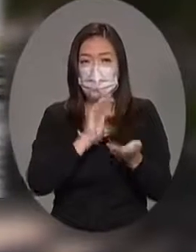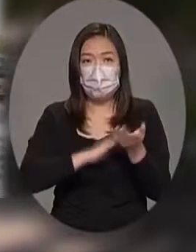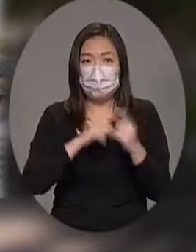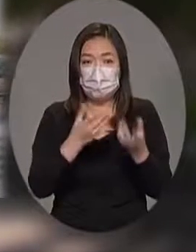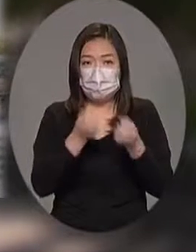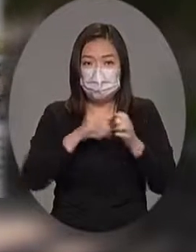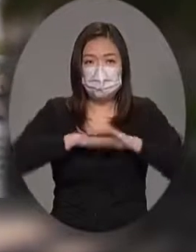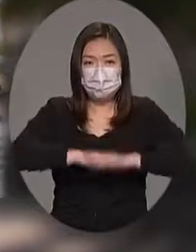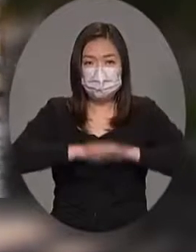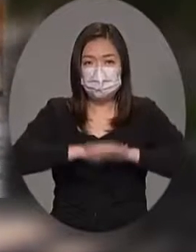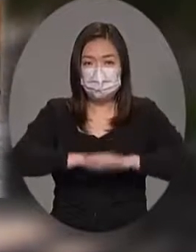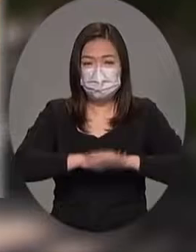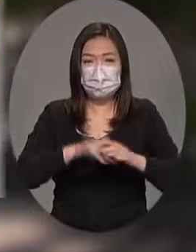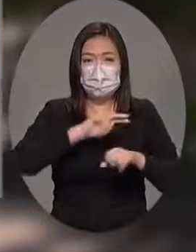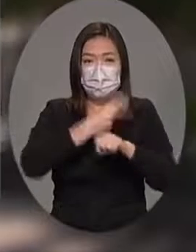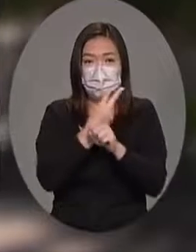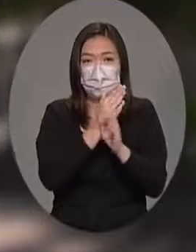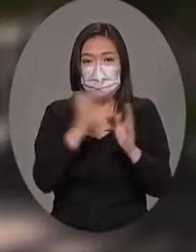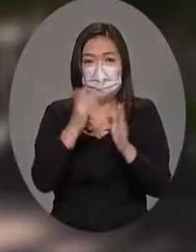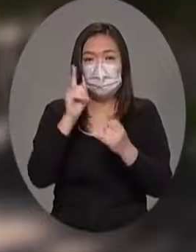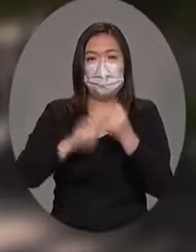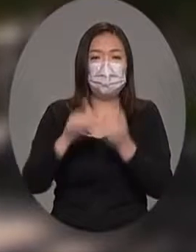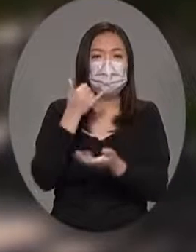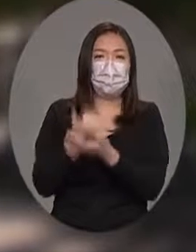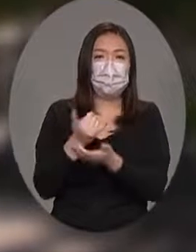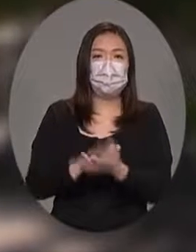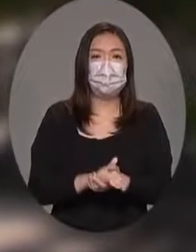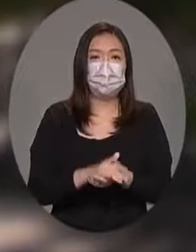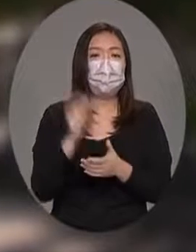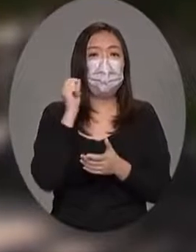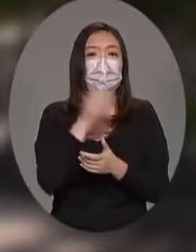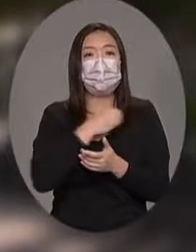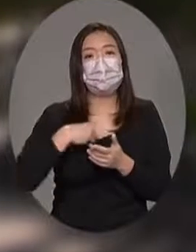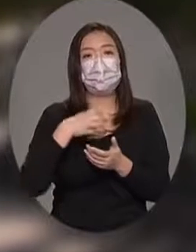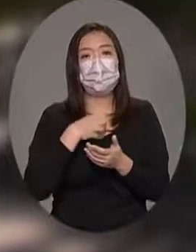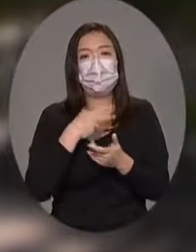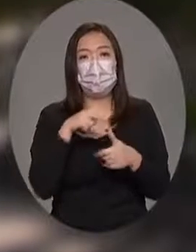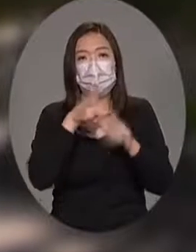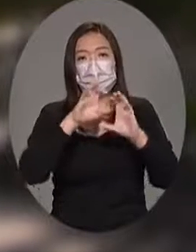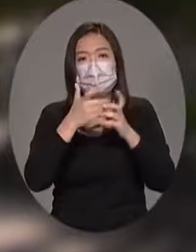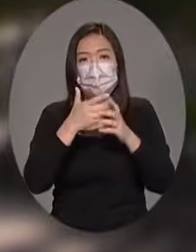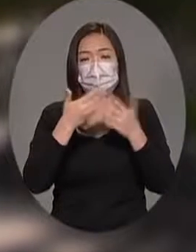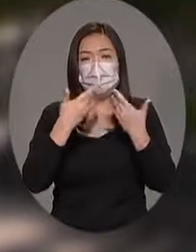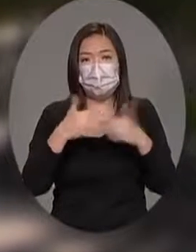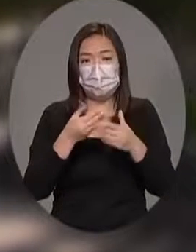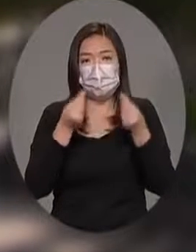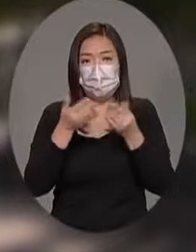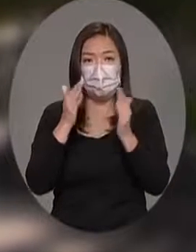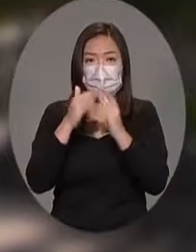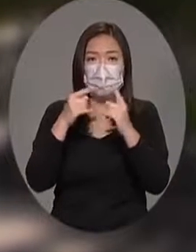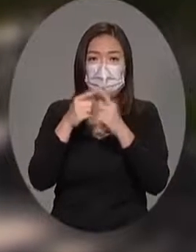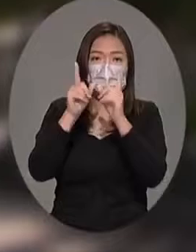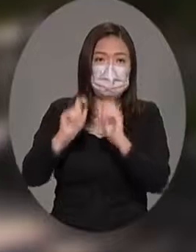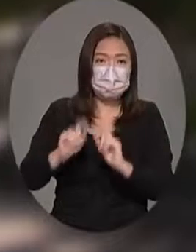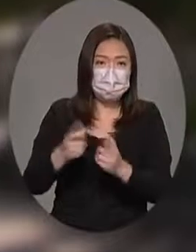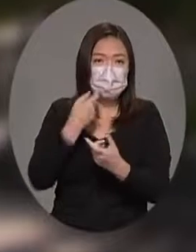受心肺復甦術近兩小時，最後不治。該名女醫生認為管理層事後向家屬的講解只